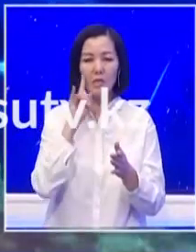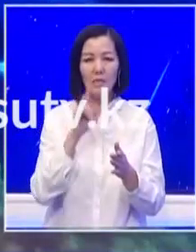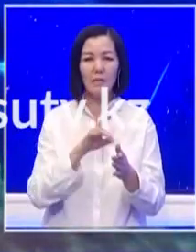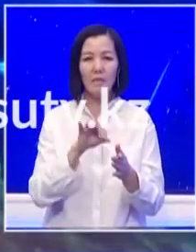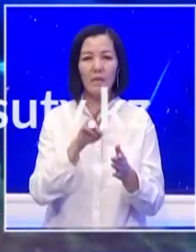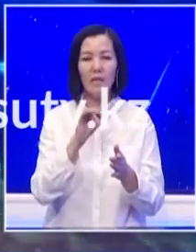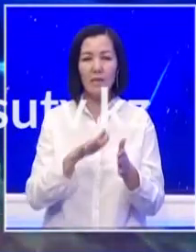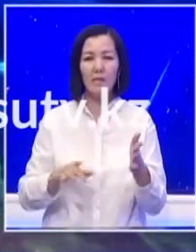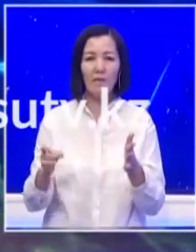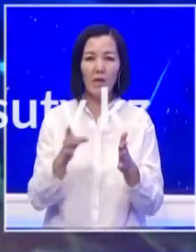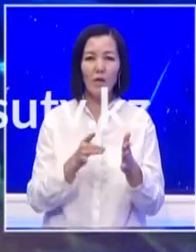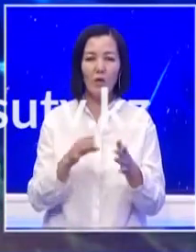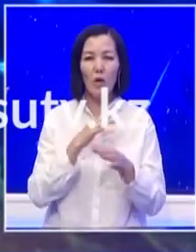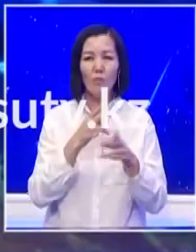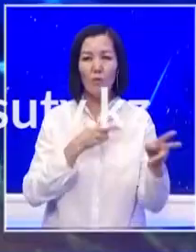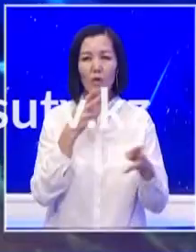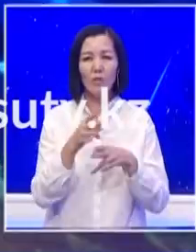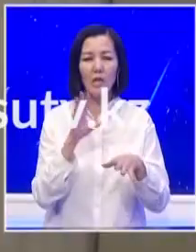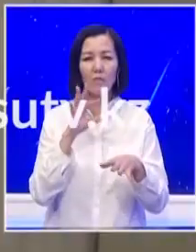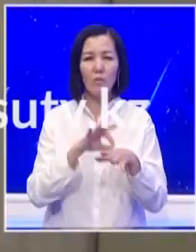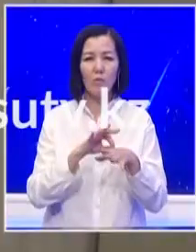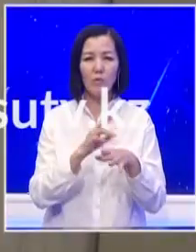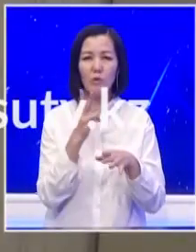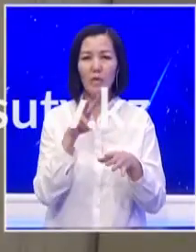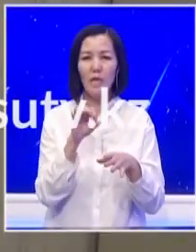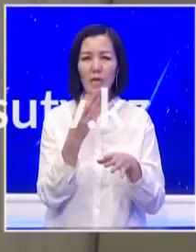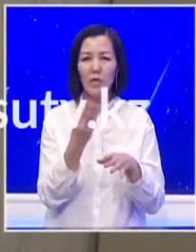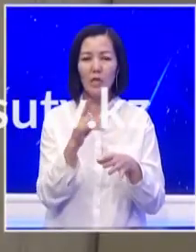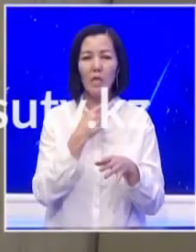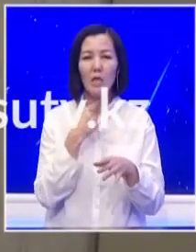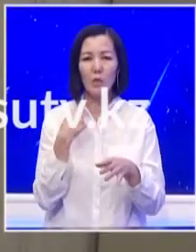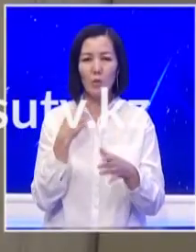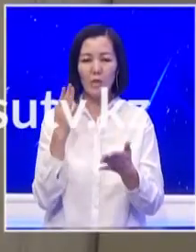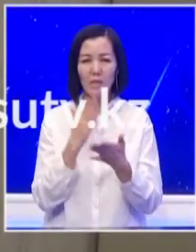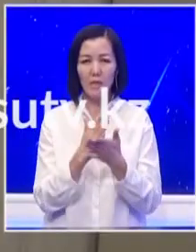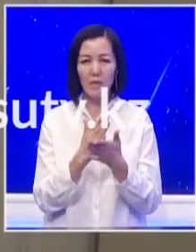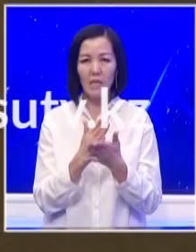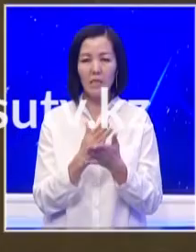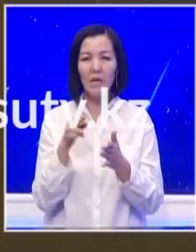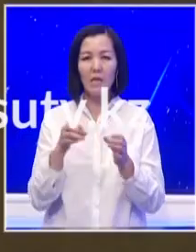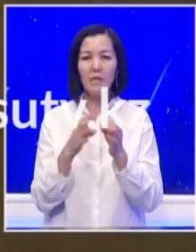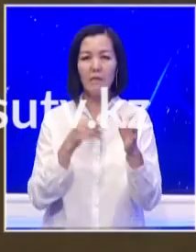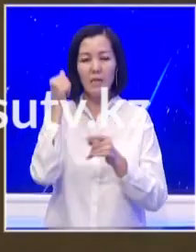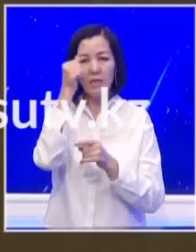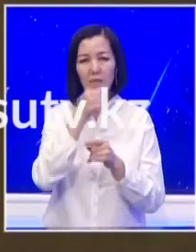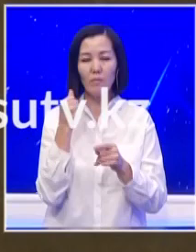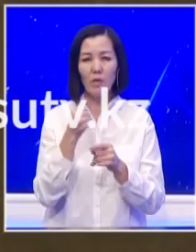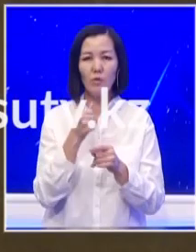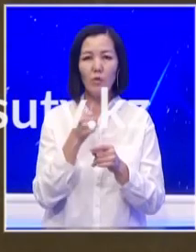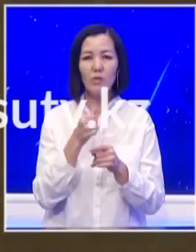Талгарского районов. Много жалоб от укуса насекомого исходит и от талдыкурганцев. Так, только в 2019